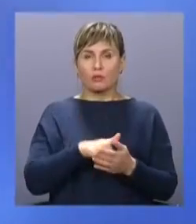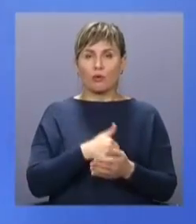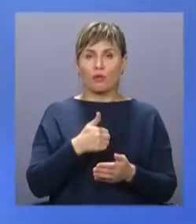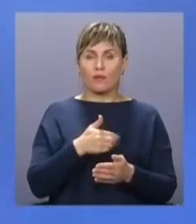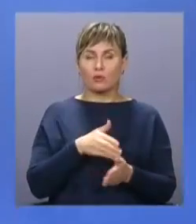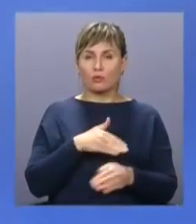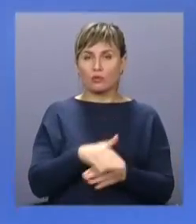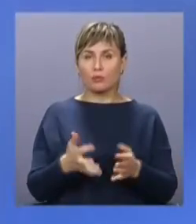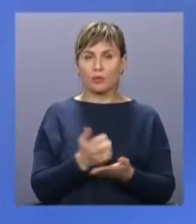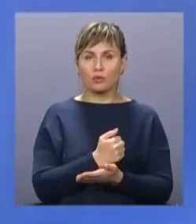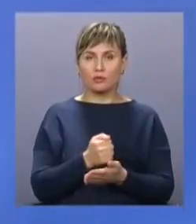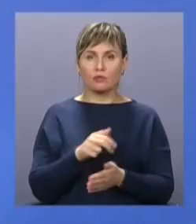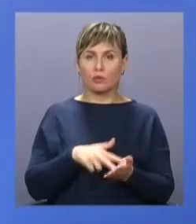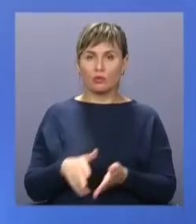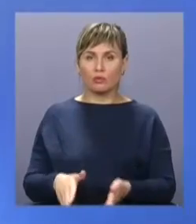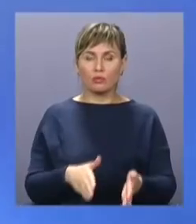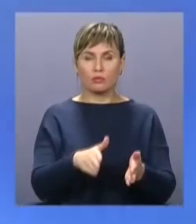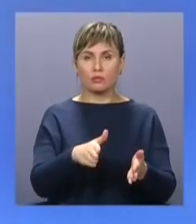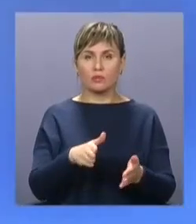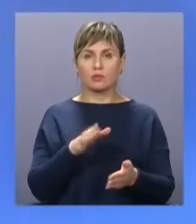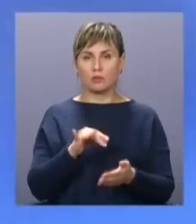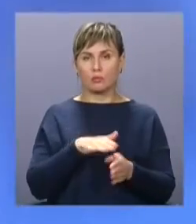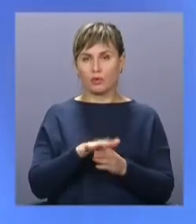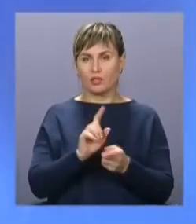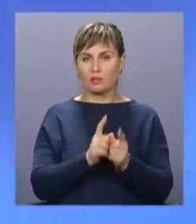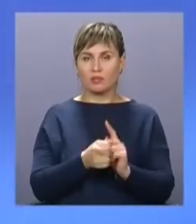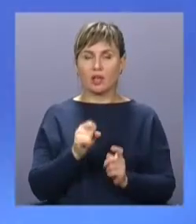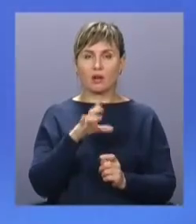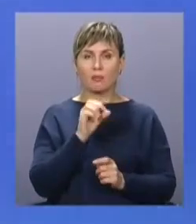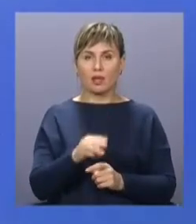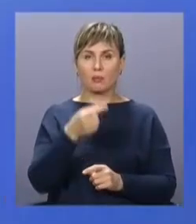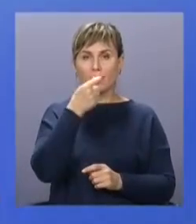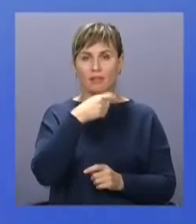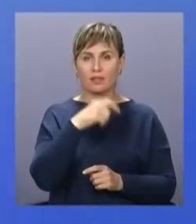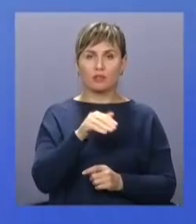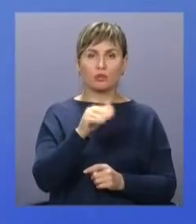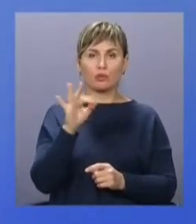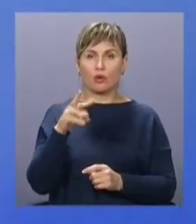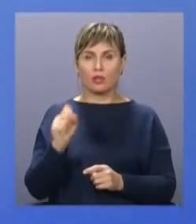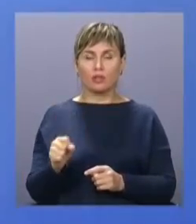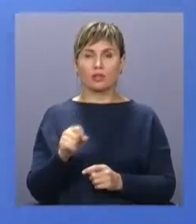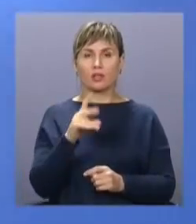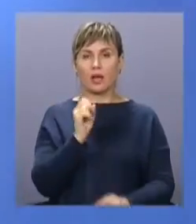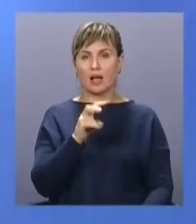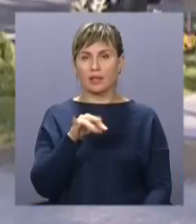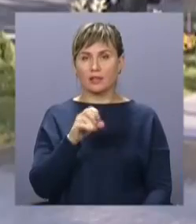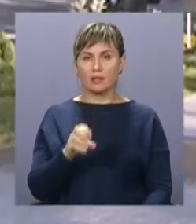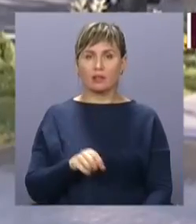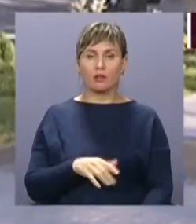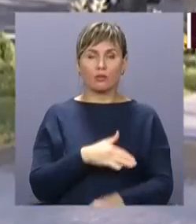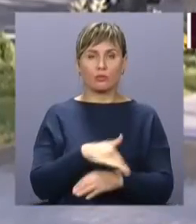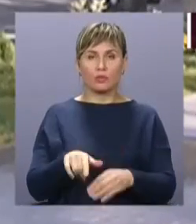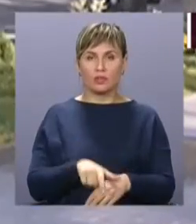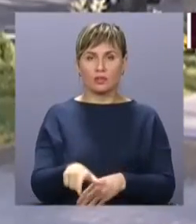получили 8 улиц и проспектов. К примеру, полностью изменились Арбат, улицы Панфилова, Жибекжолы, Кабанбай-Батыра. Проходимость по